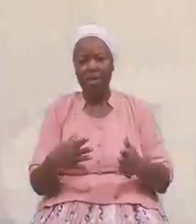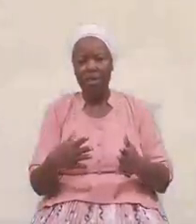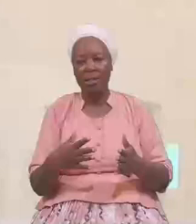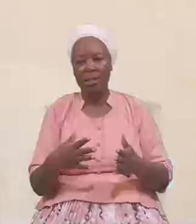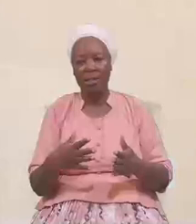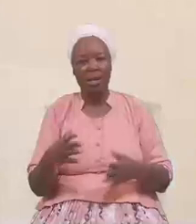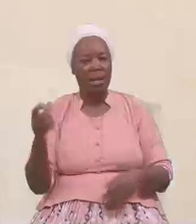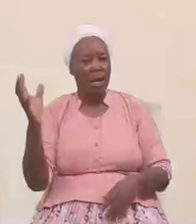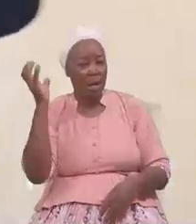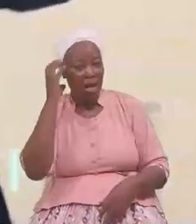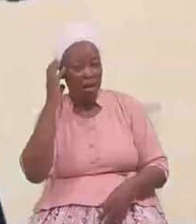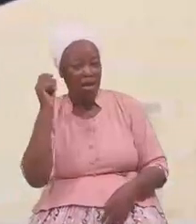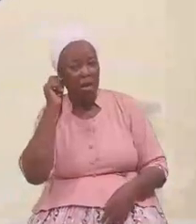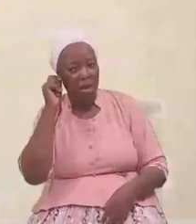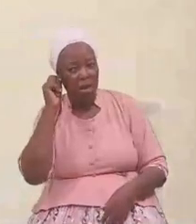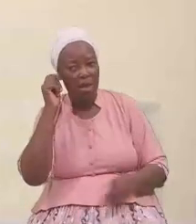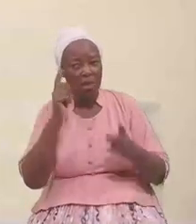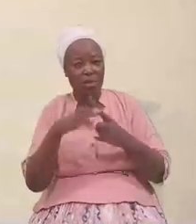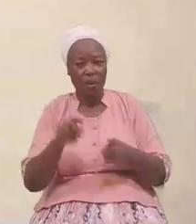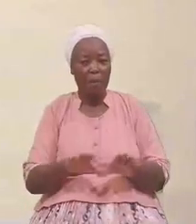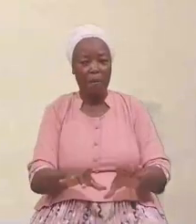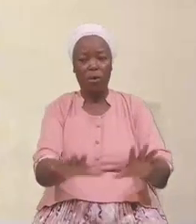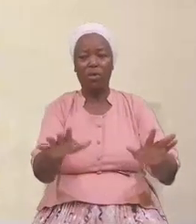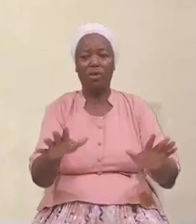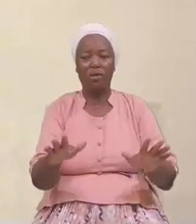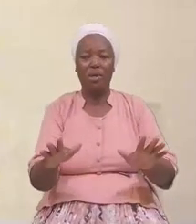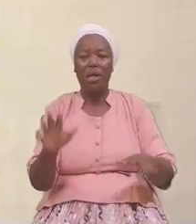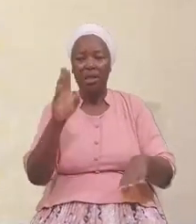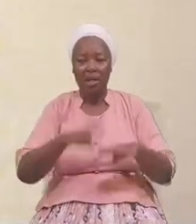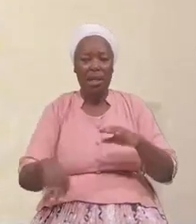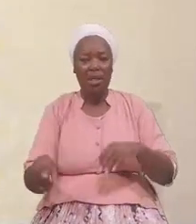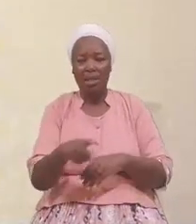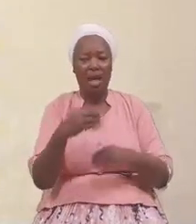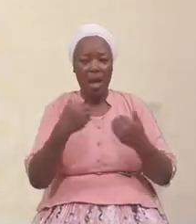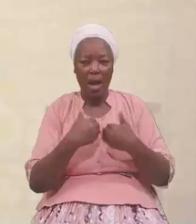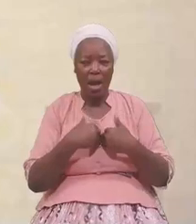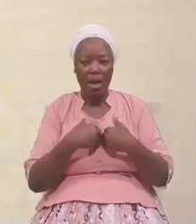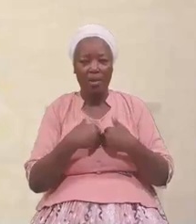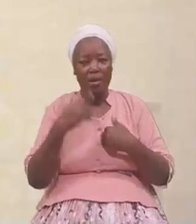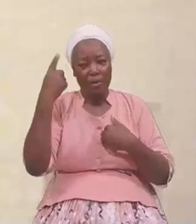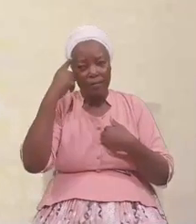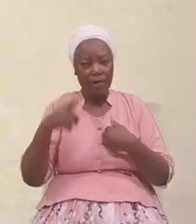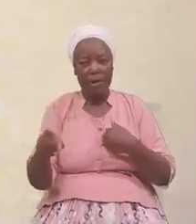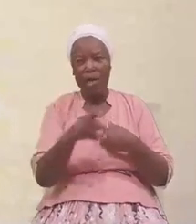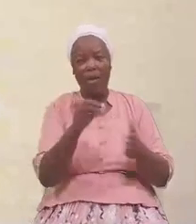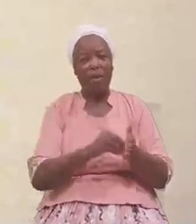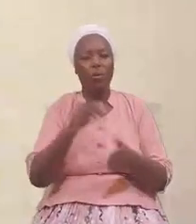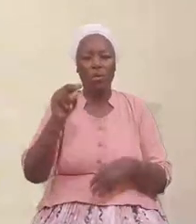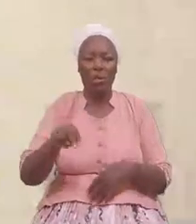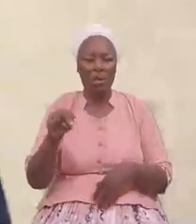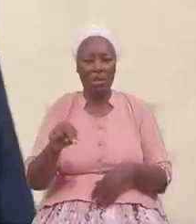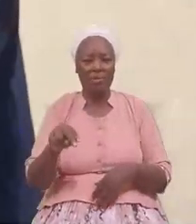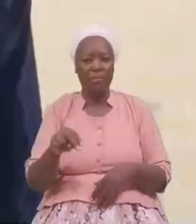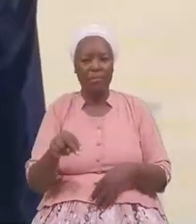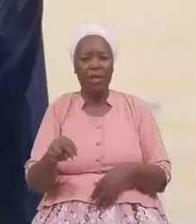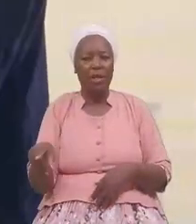d'oreilles attentives pour la multitude qu'ils l'ont pour leurs besoins. Ils